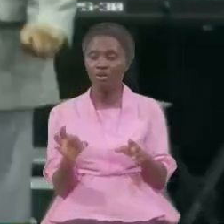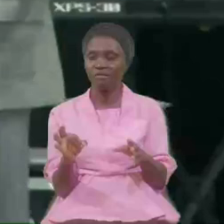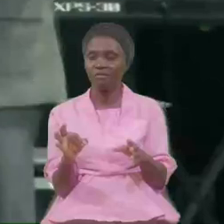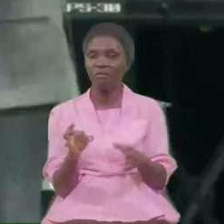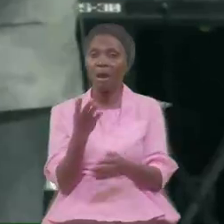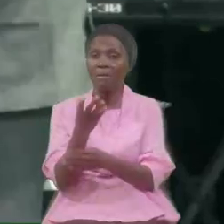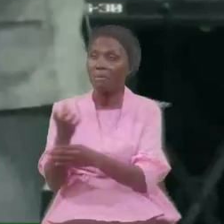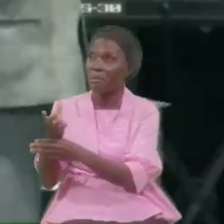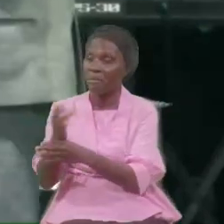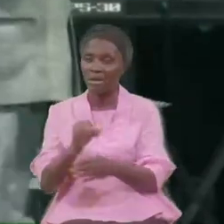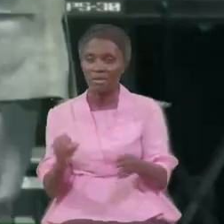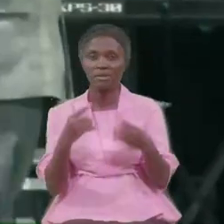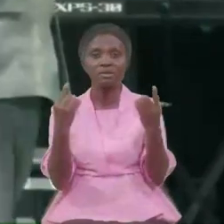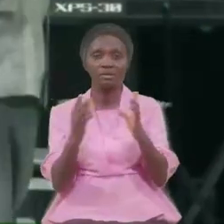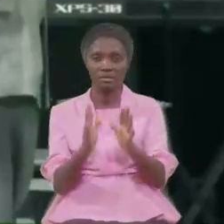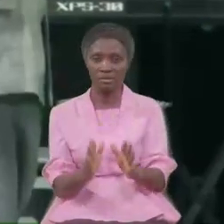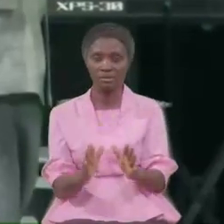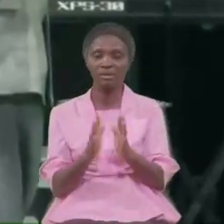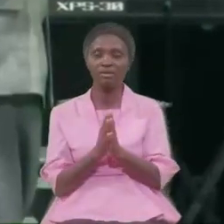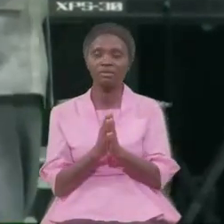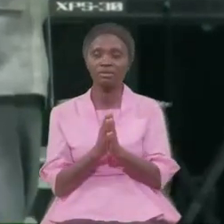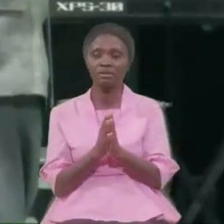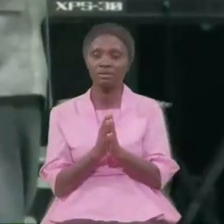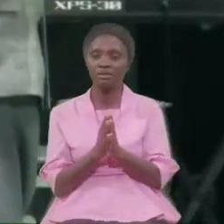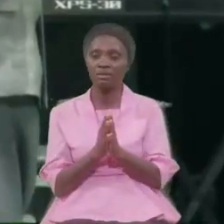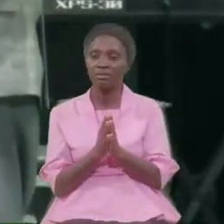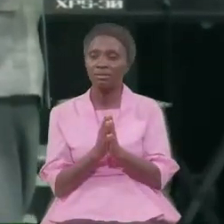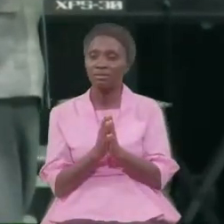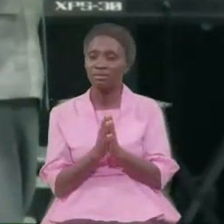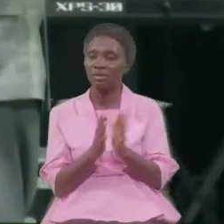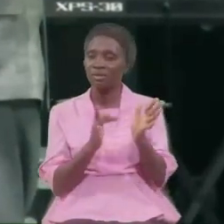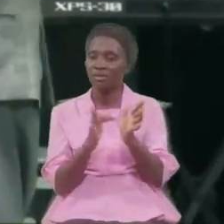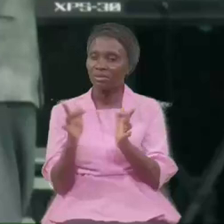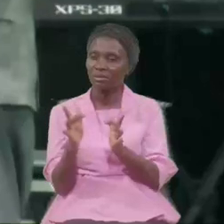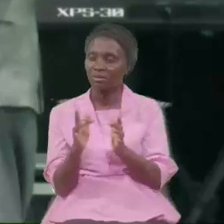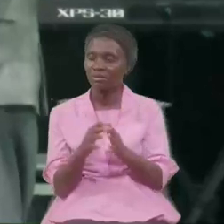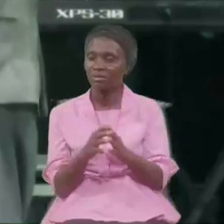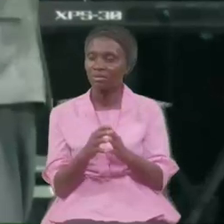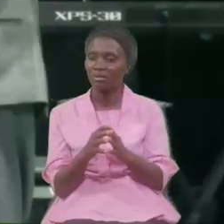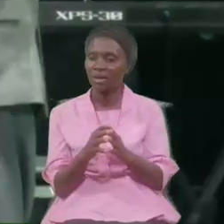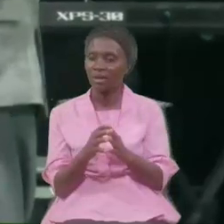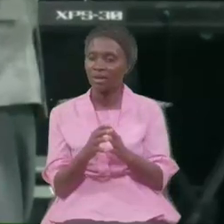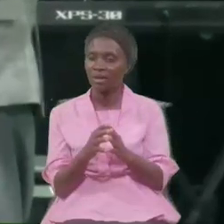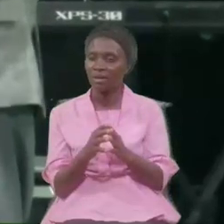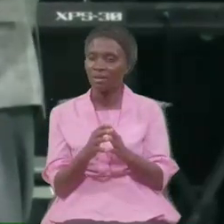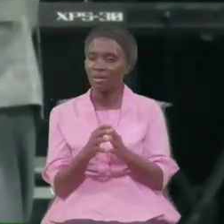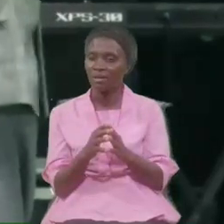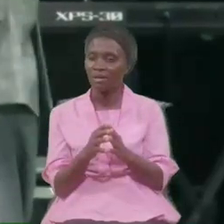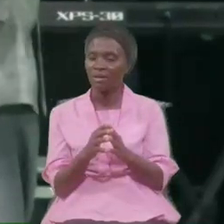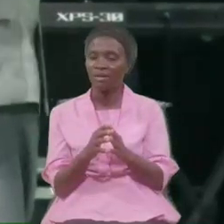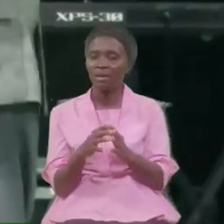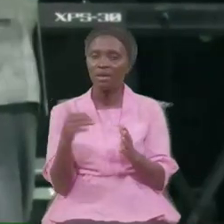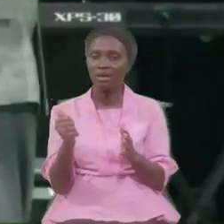Jésus est l'ami des pécheurs suppliants. Tu es pécheur et tu